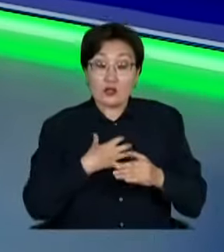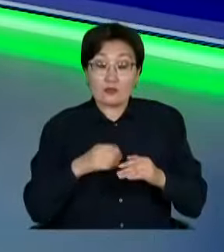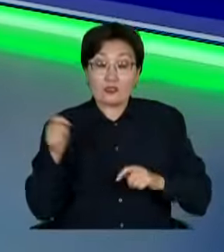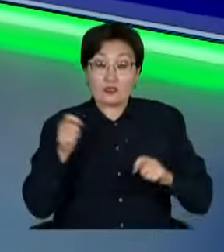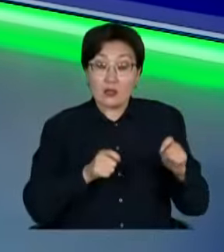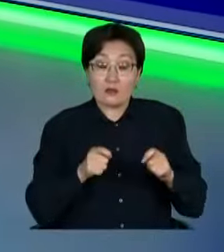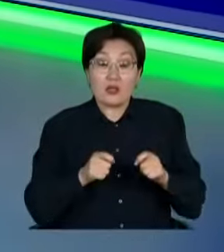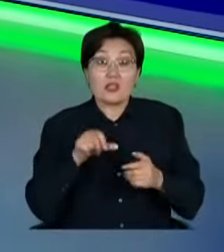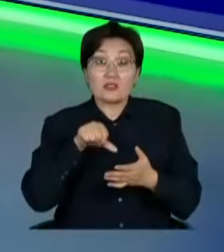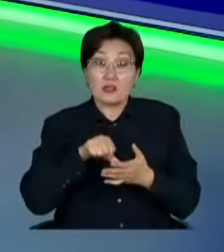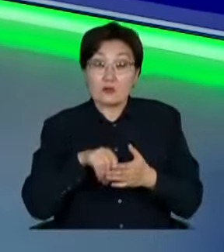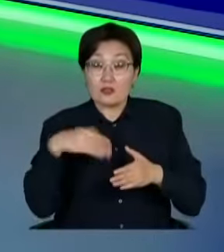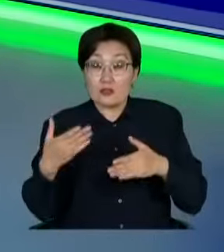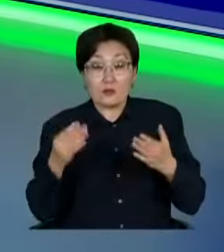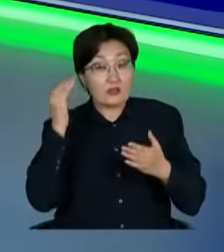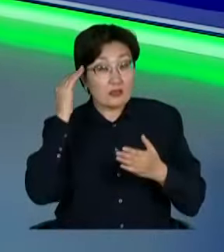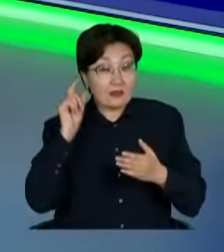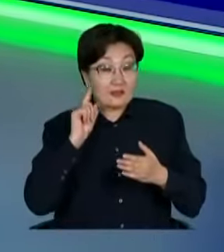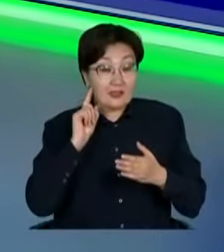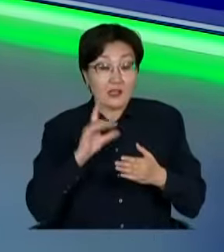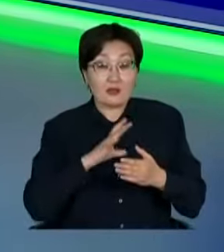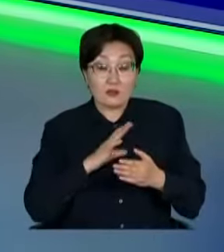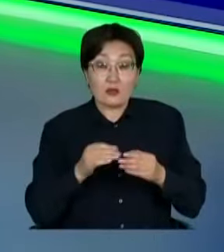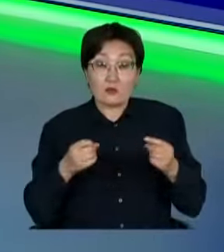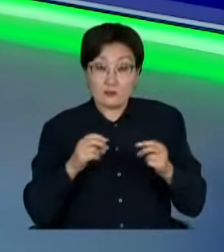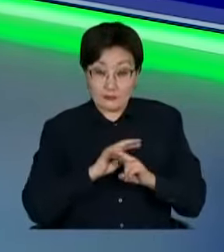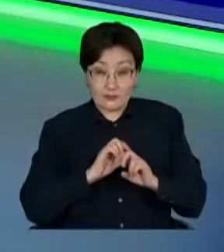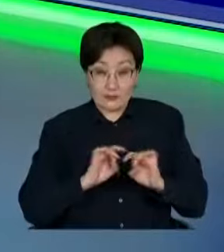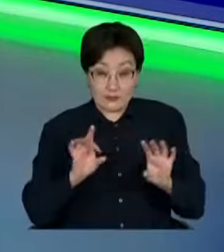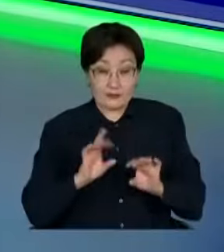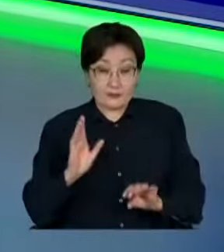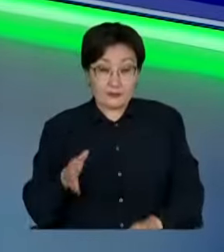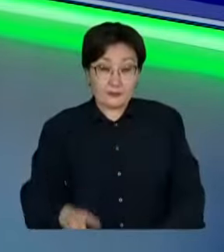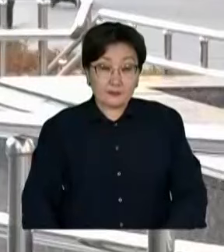жиынның басығасында болып, тараптардың пікірін тыңдап келген еді. Сюжетке зер салайық.